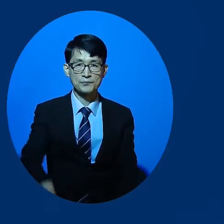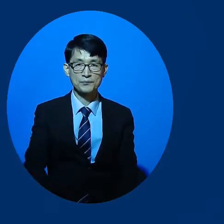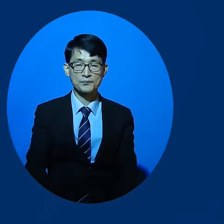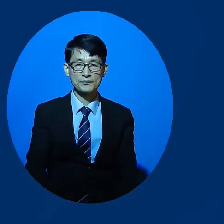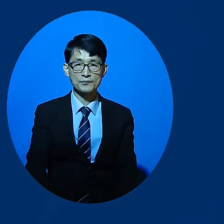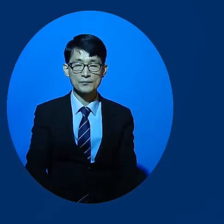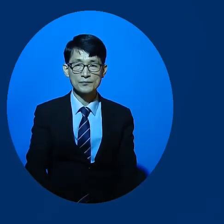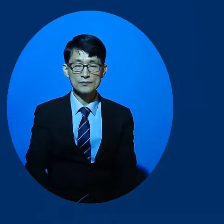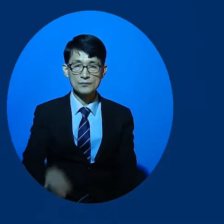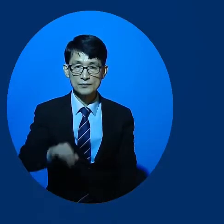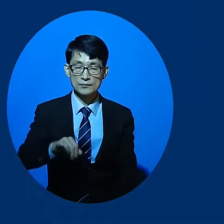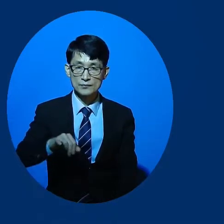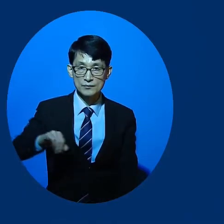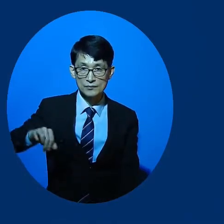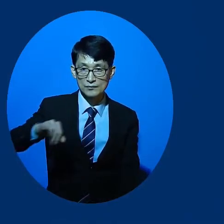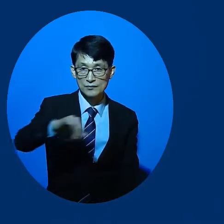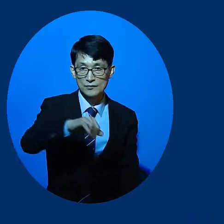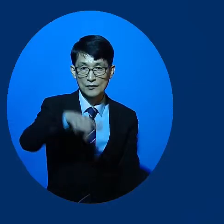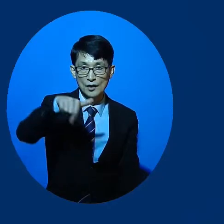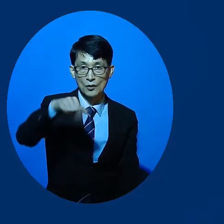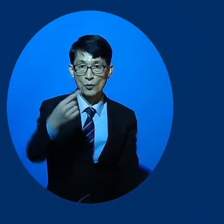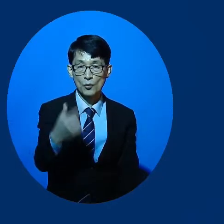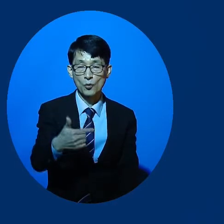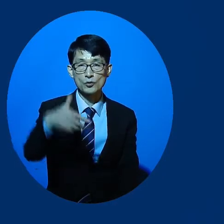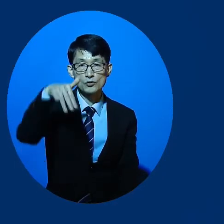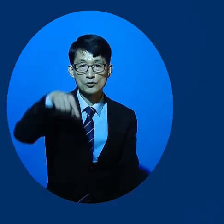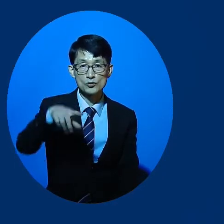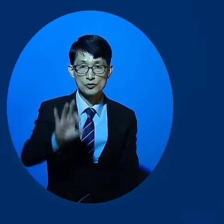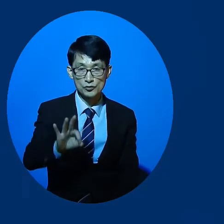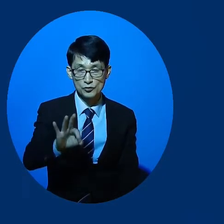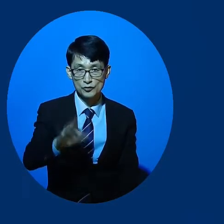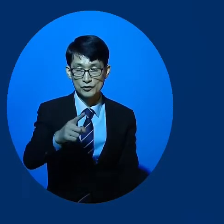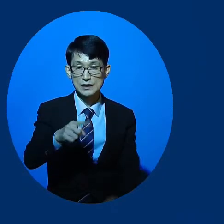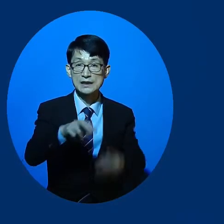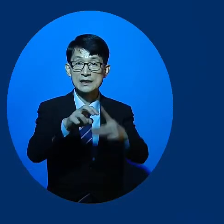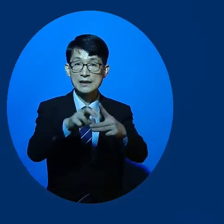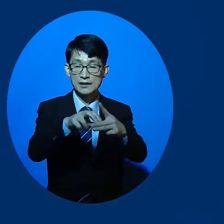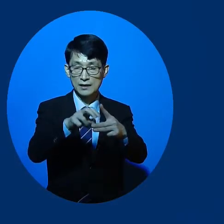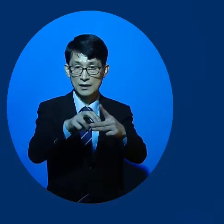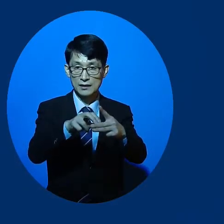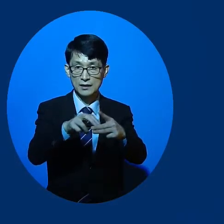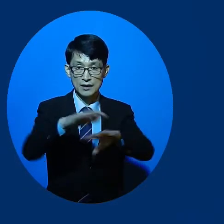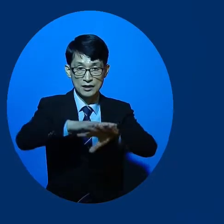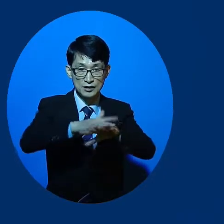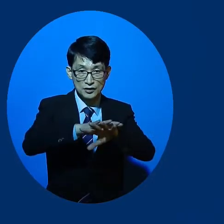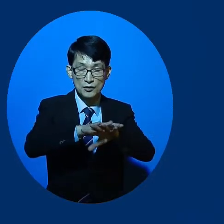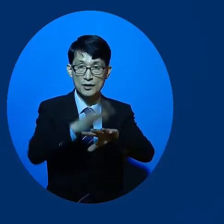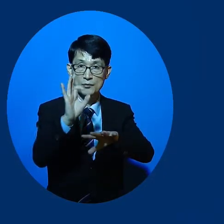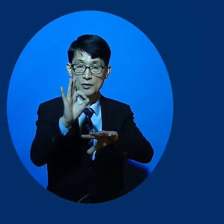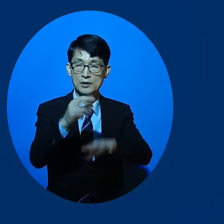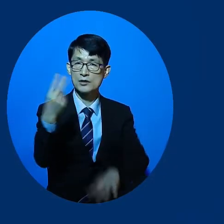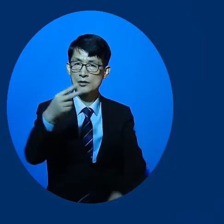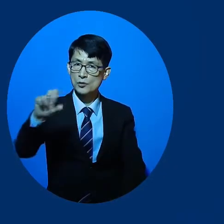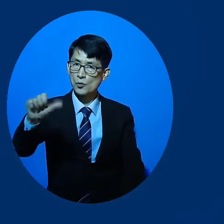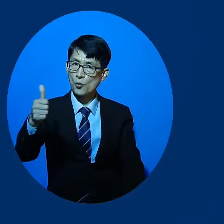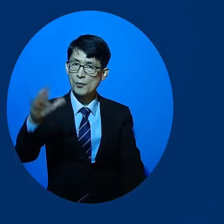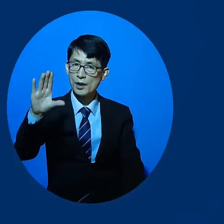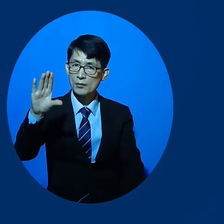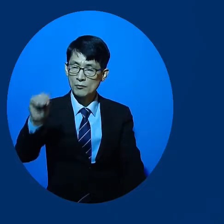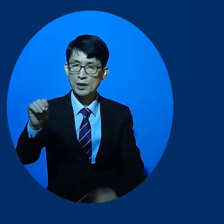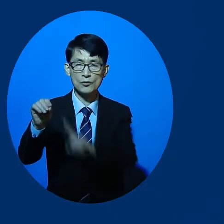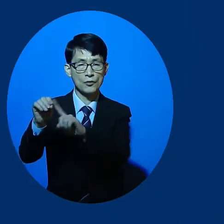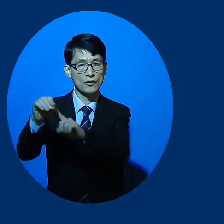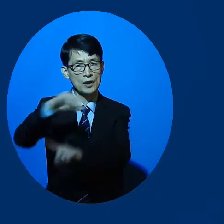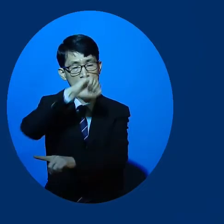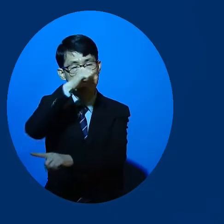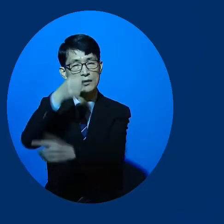곤충 가공센터를 구축하는데 설계비를 2,500만 원을 당초에 책정해